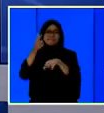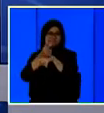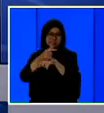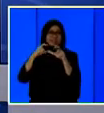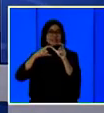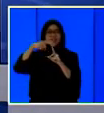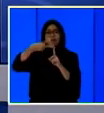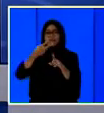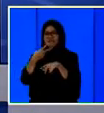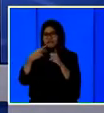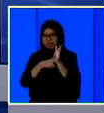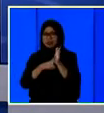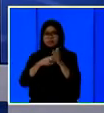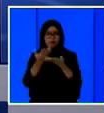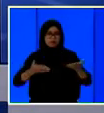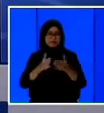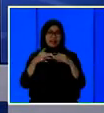untuk mengetahui kondisi selengkapnya.